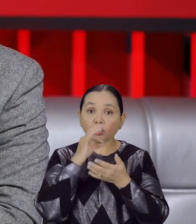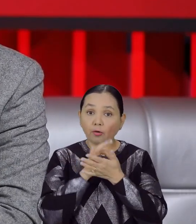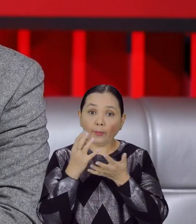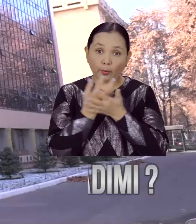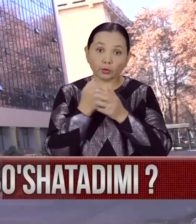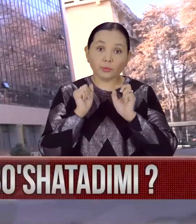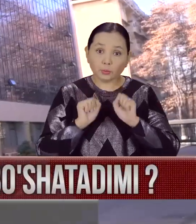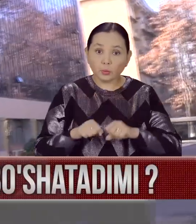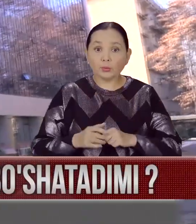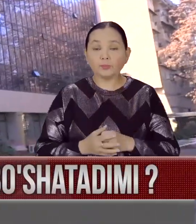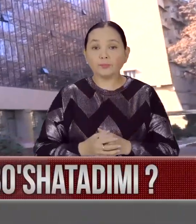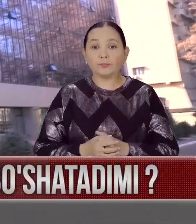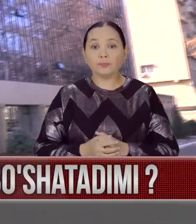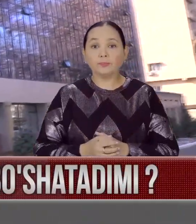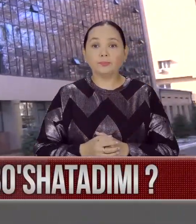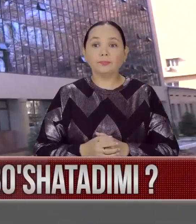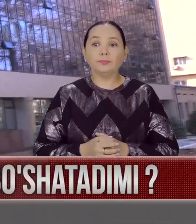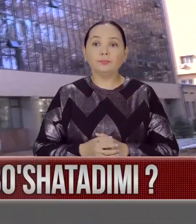mumkin.